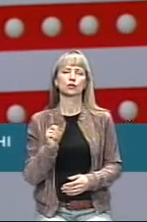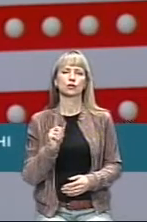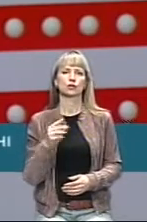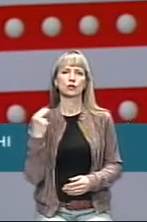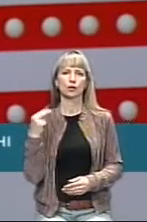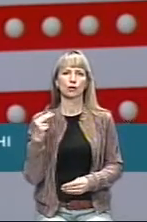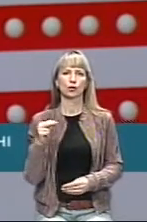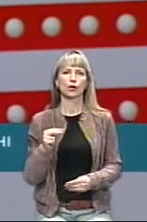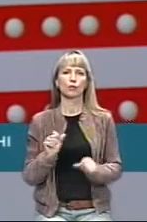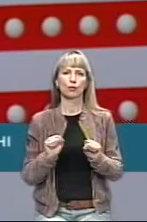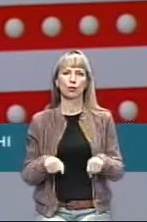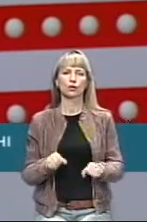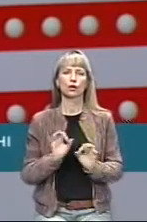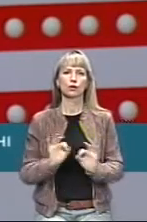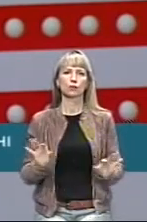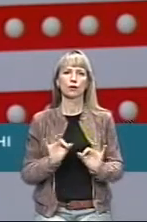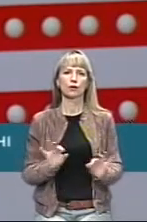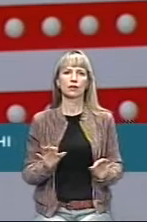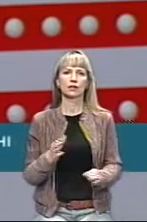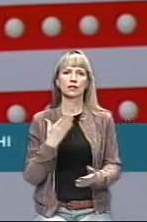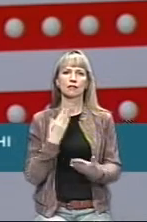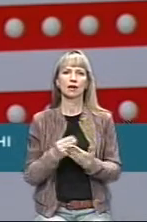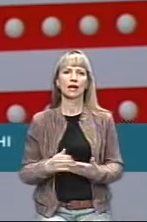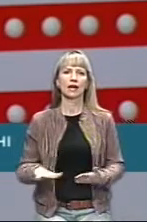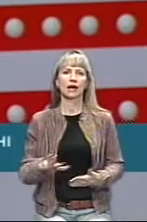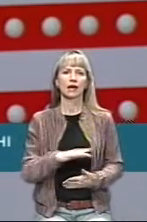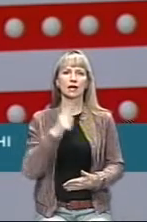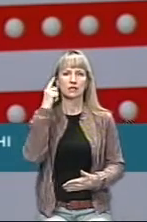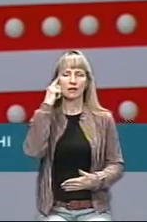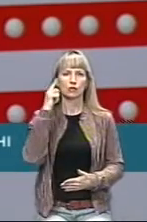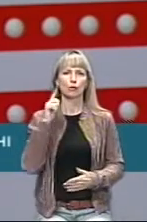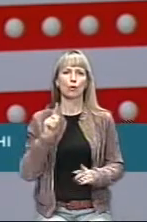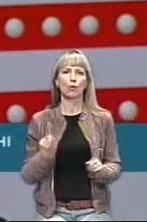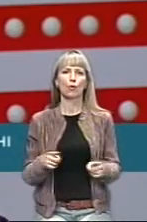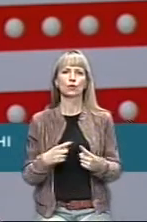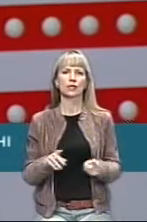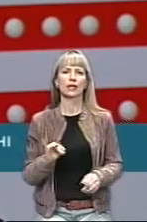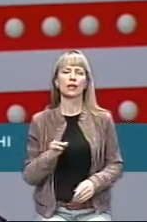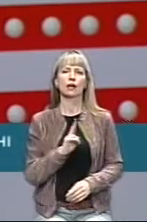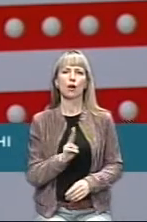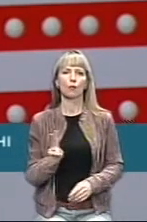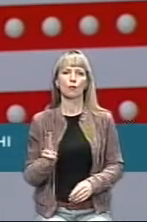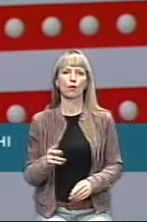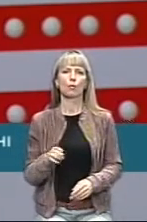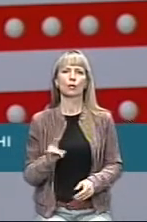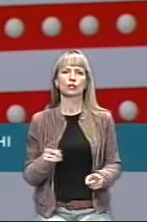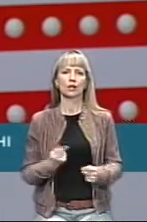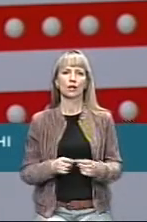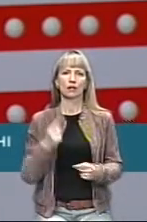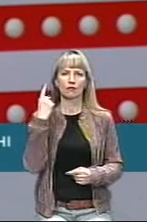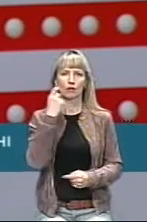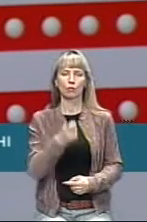Запоріжжя може розповідати в своєму краєзнавчому музеї? І кому? Про що ця інформація